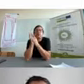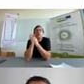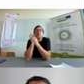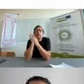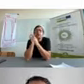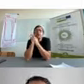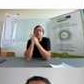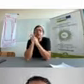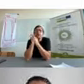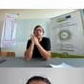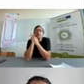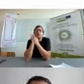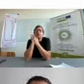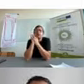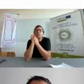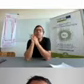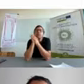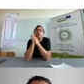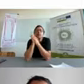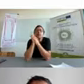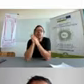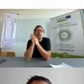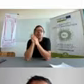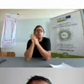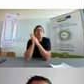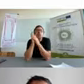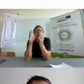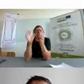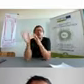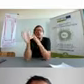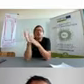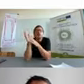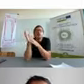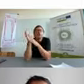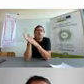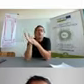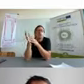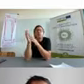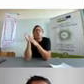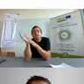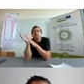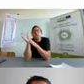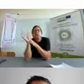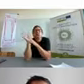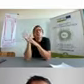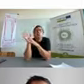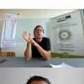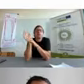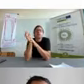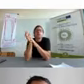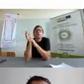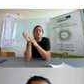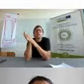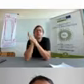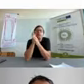Holzbaucluster, widmen wir uns heute in der 15. Edition von We Are So der Verknüpfung von neuen Technologien wie 3D-Druck,